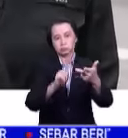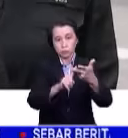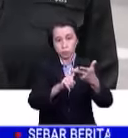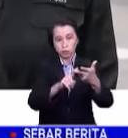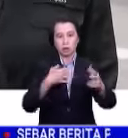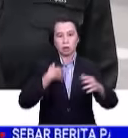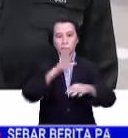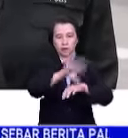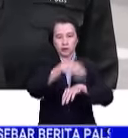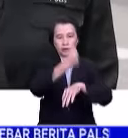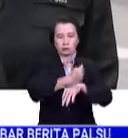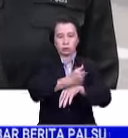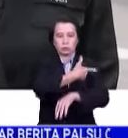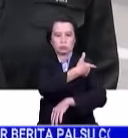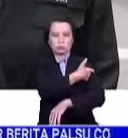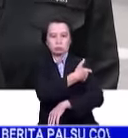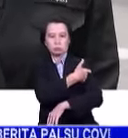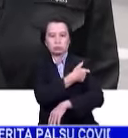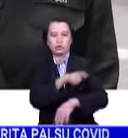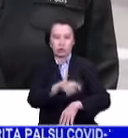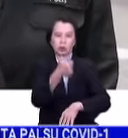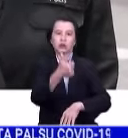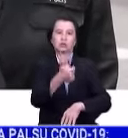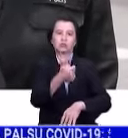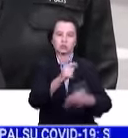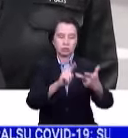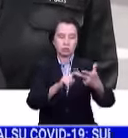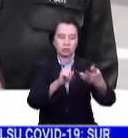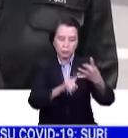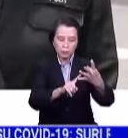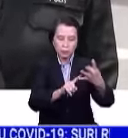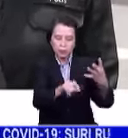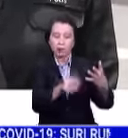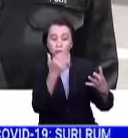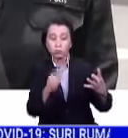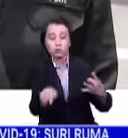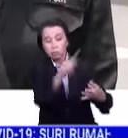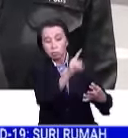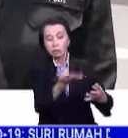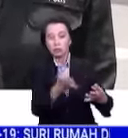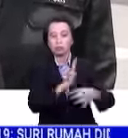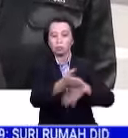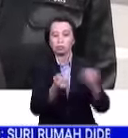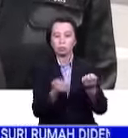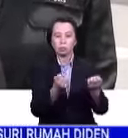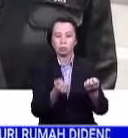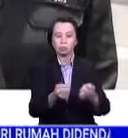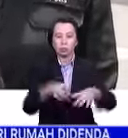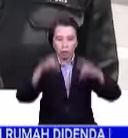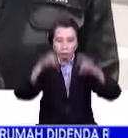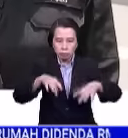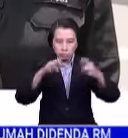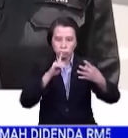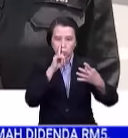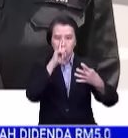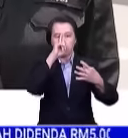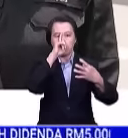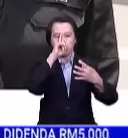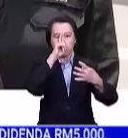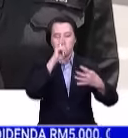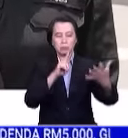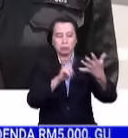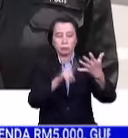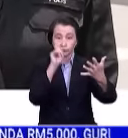appointment untuk suntikan vaksin. Dan keempat adalah untuk ujian saringan COVID-19. Dan